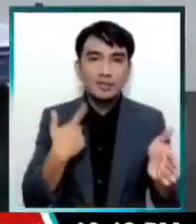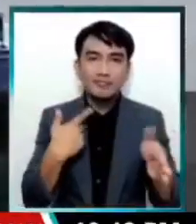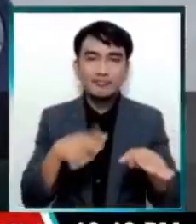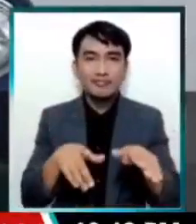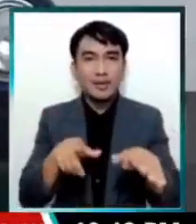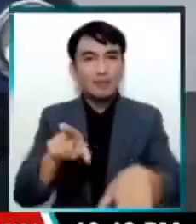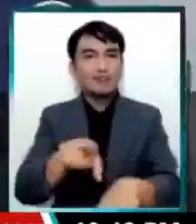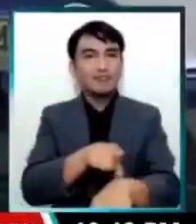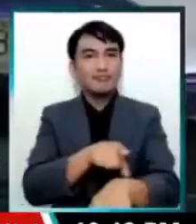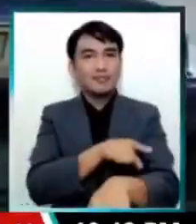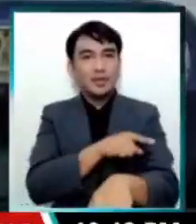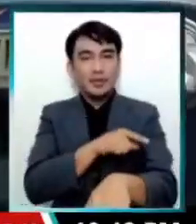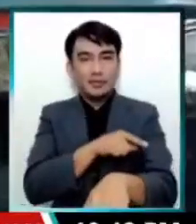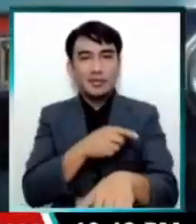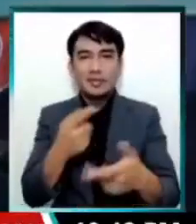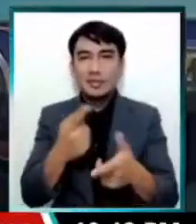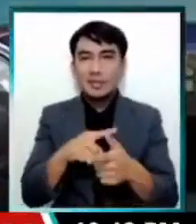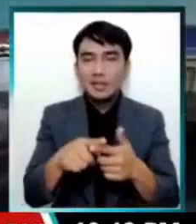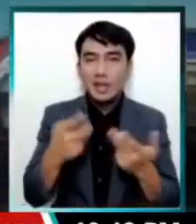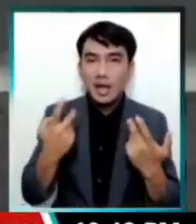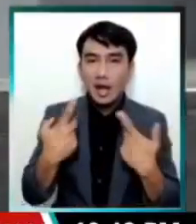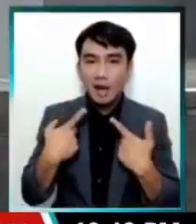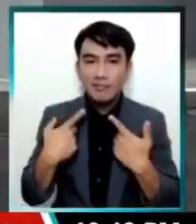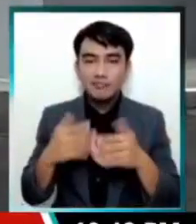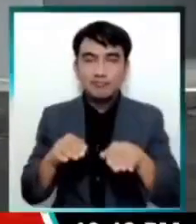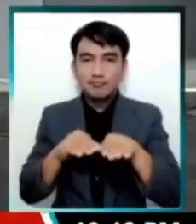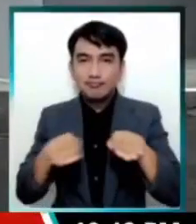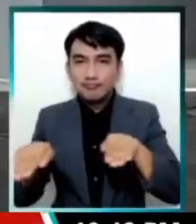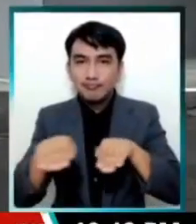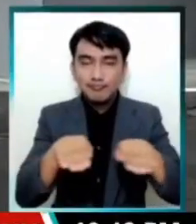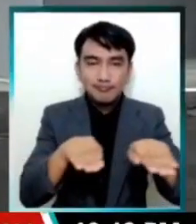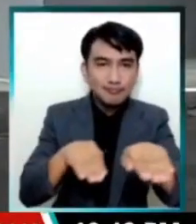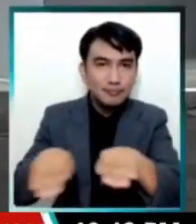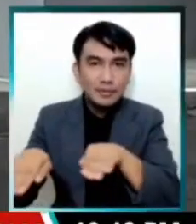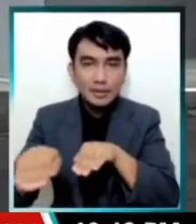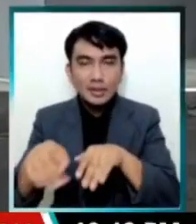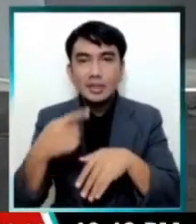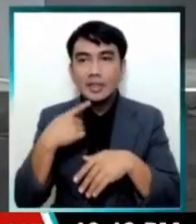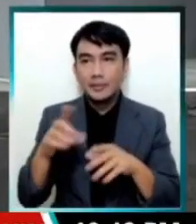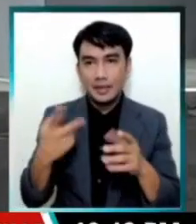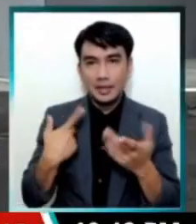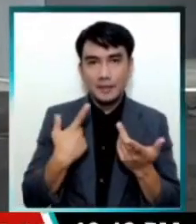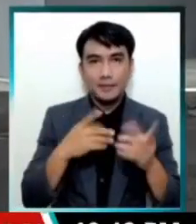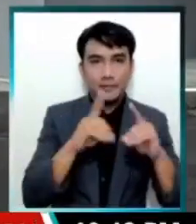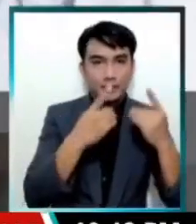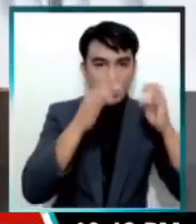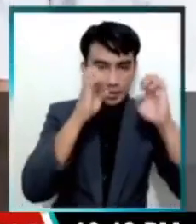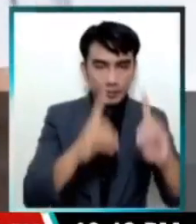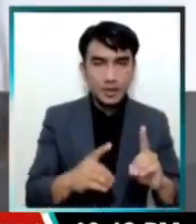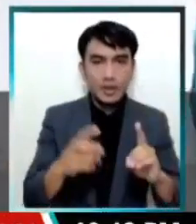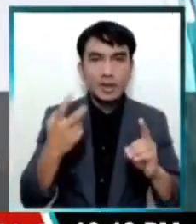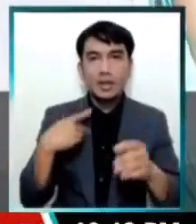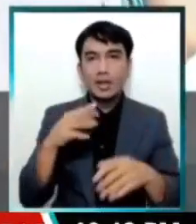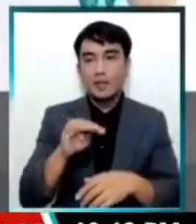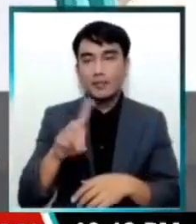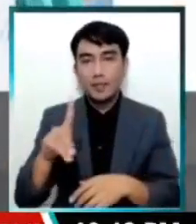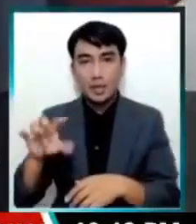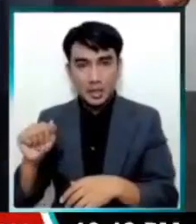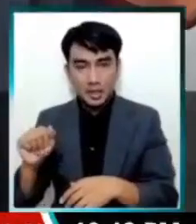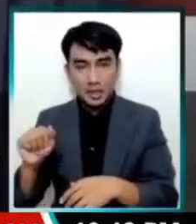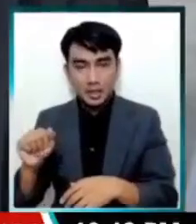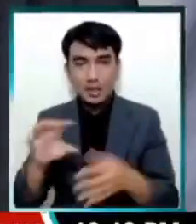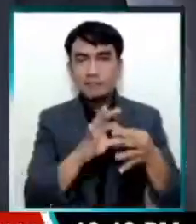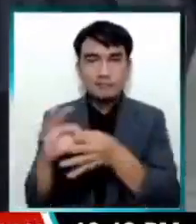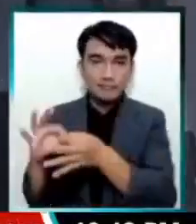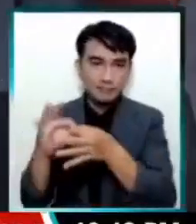naman nag-o-overlap. Nakikipagpulong na raw sila sa DepEd, CHED at MMDA kaugnay rito. Nauna nang